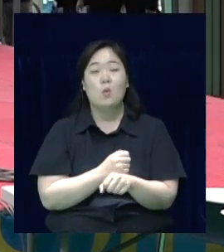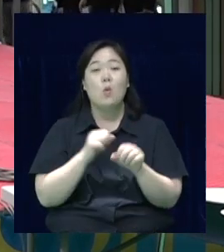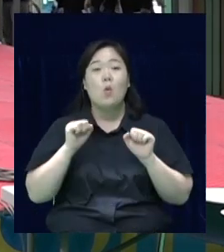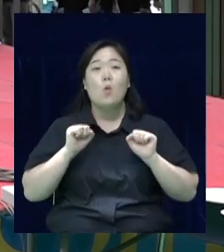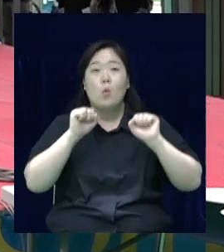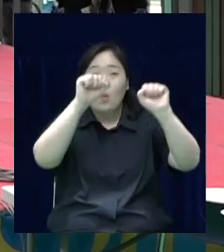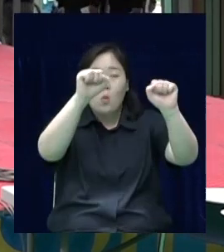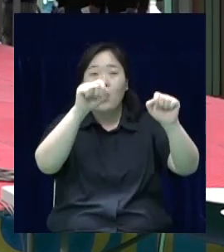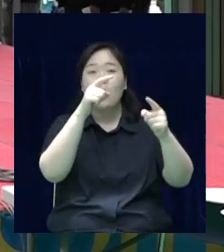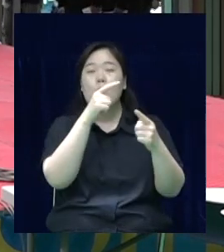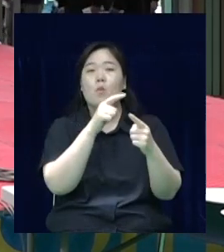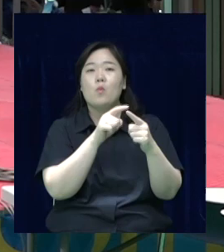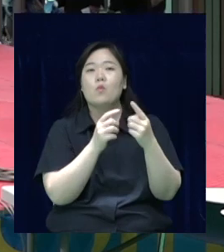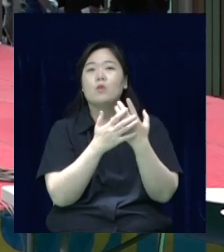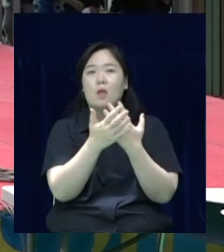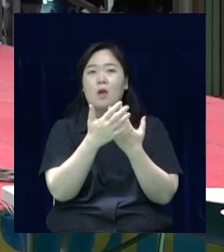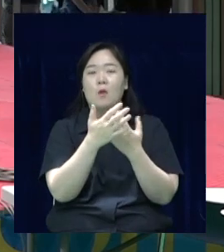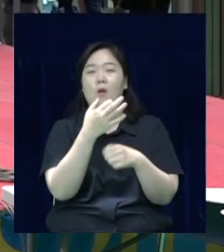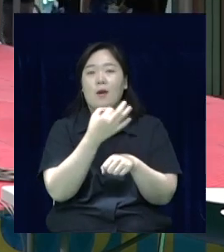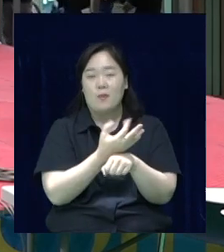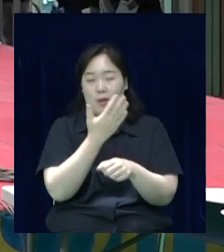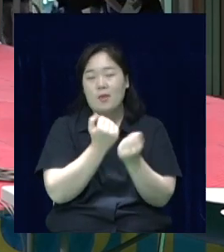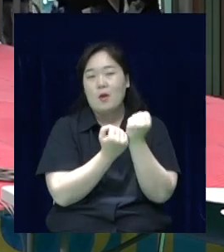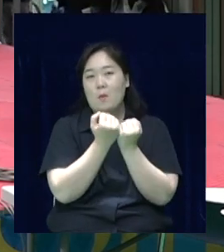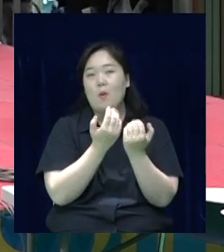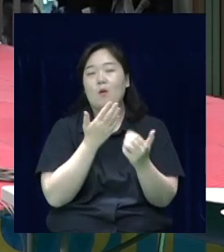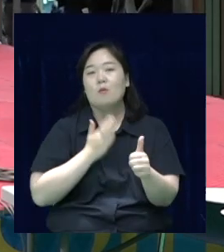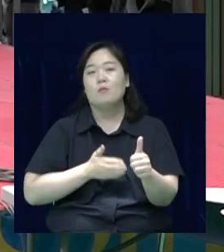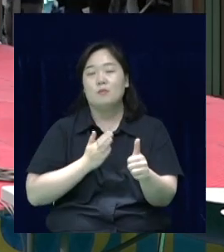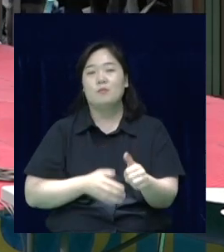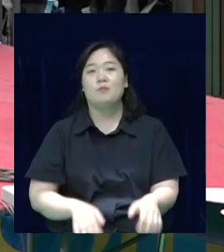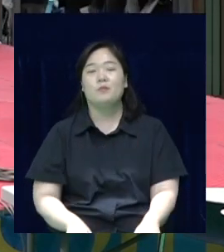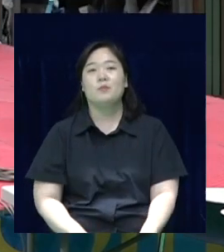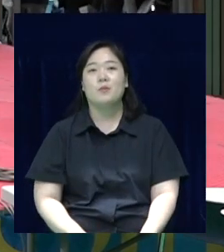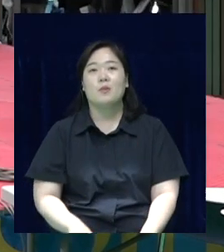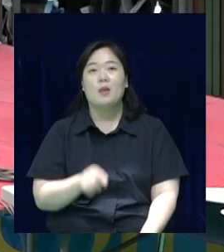네 웨이트리프팅은 그 벤치프레스 경기